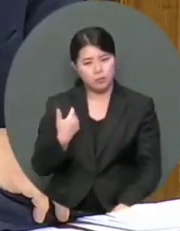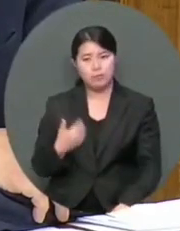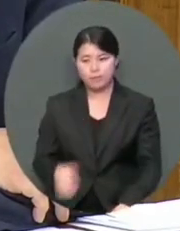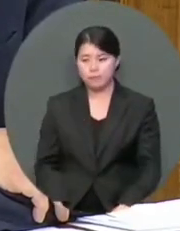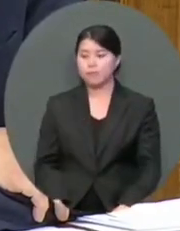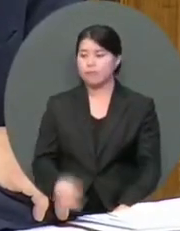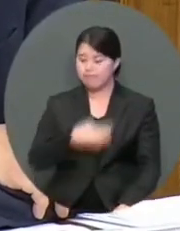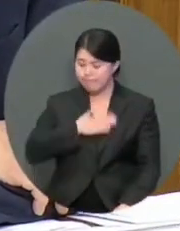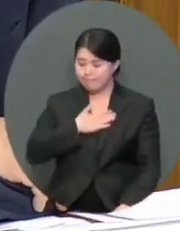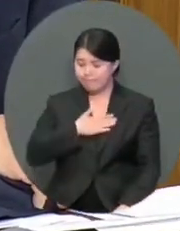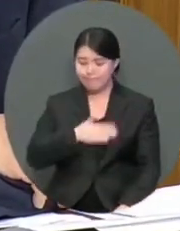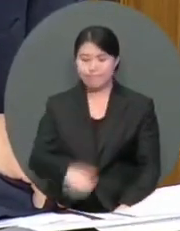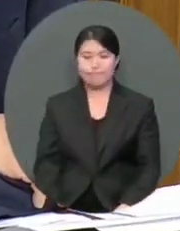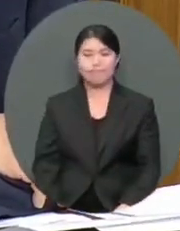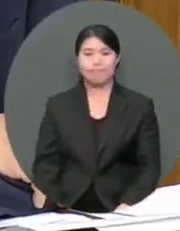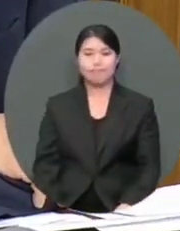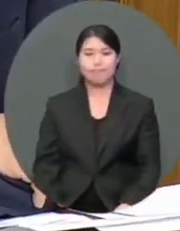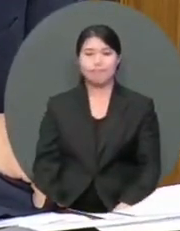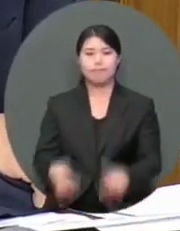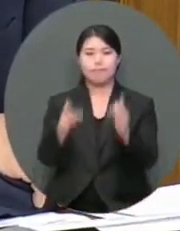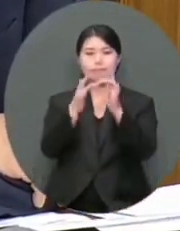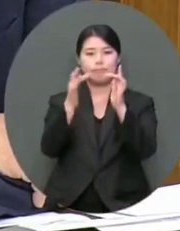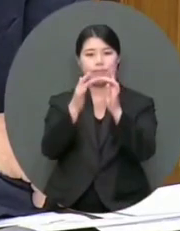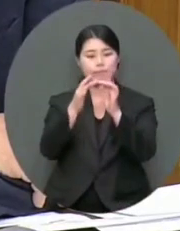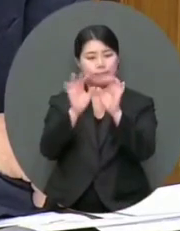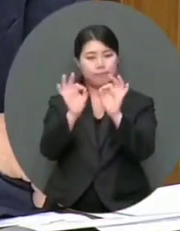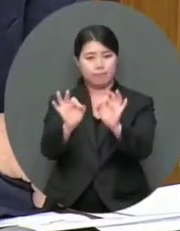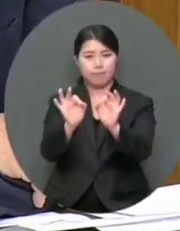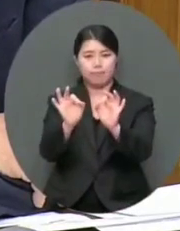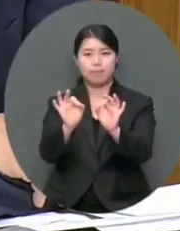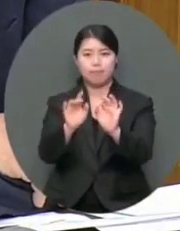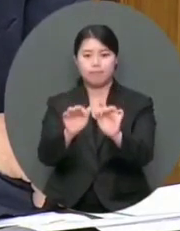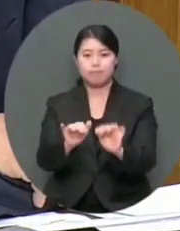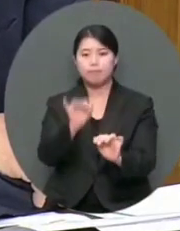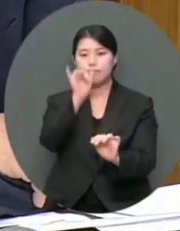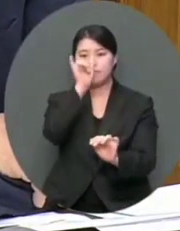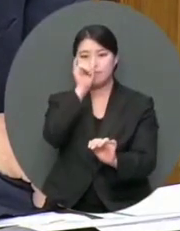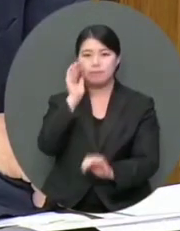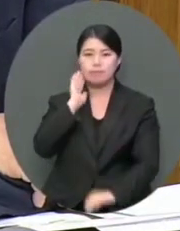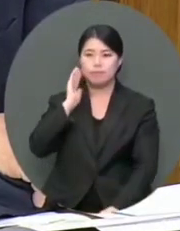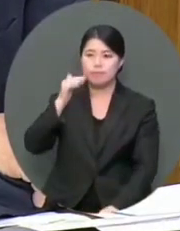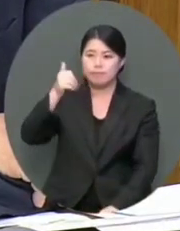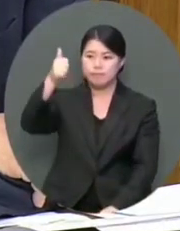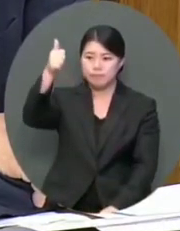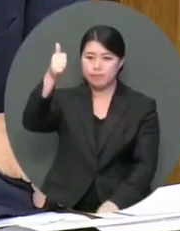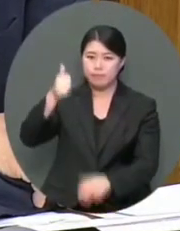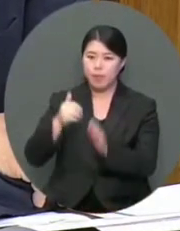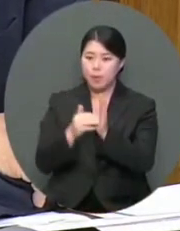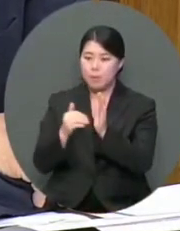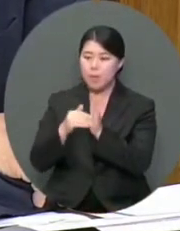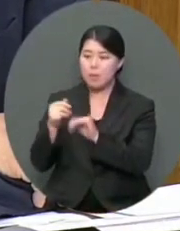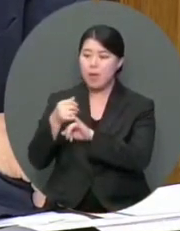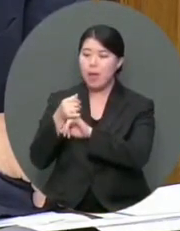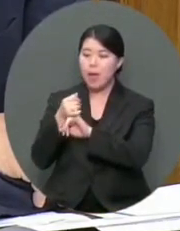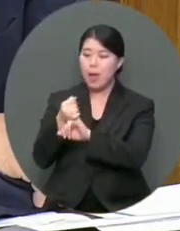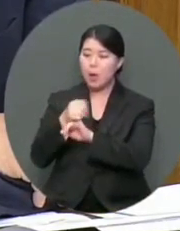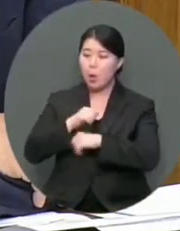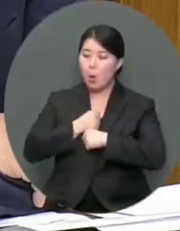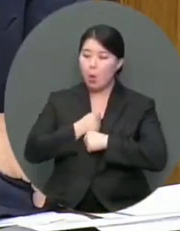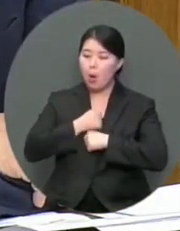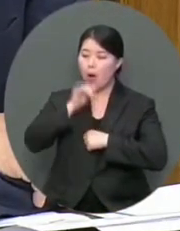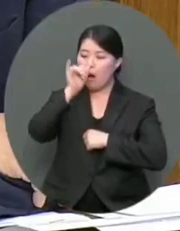알겠습니다. 예. 그 인터넷에 이런 글이 있어요. 대통령과의 비밀 서약 약속은